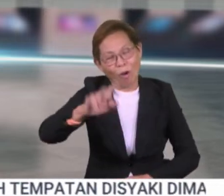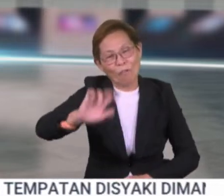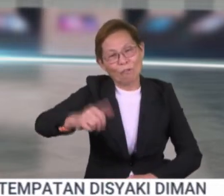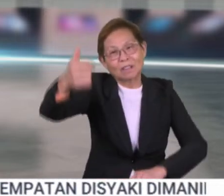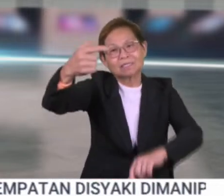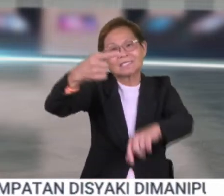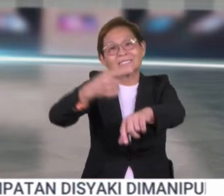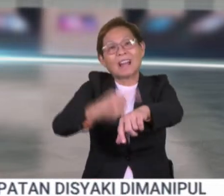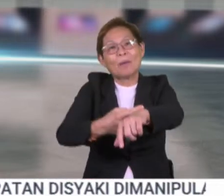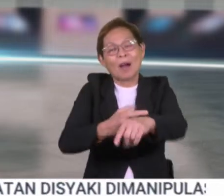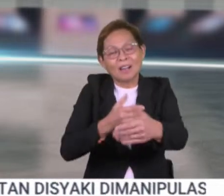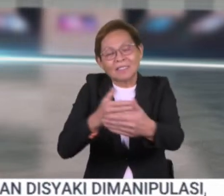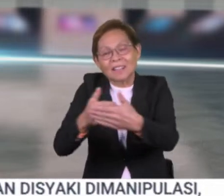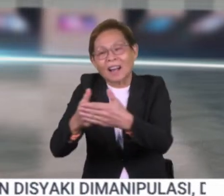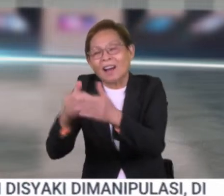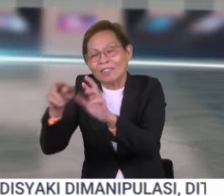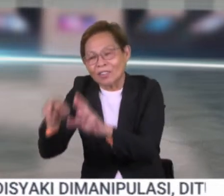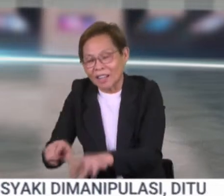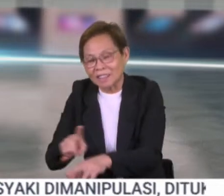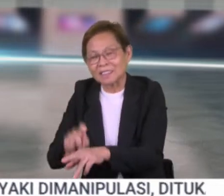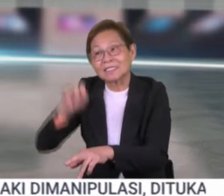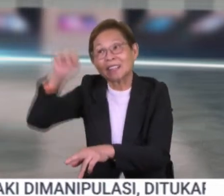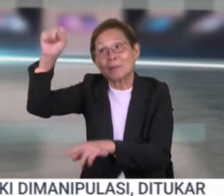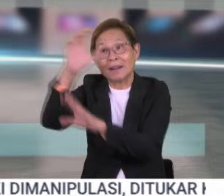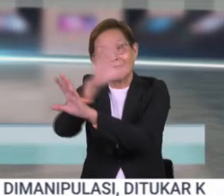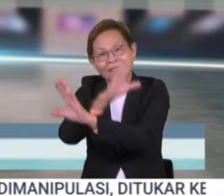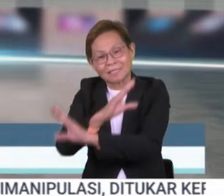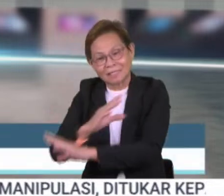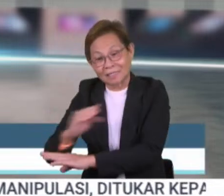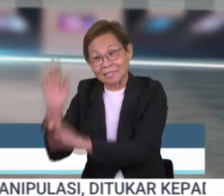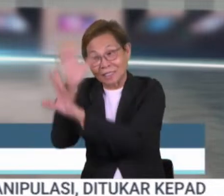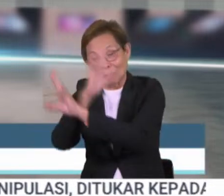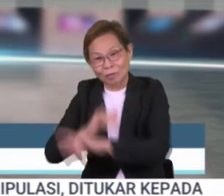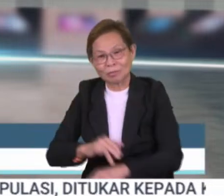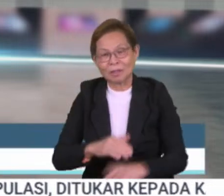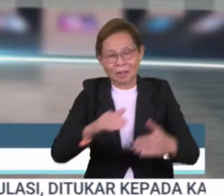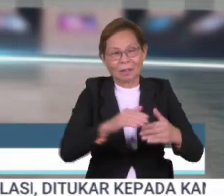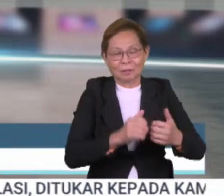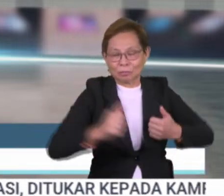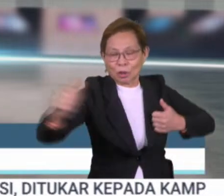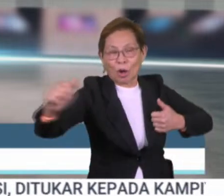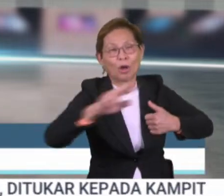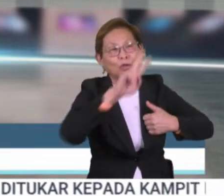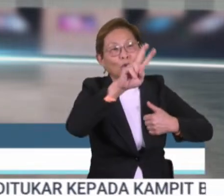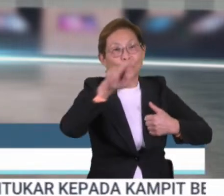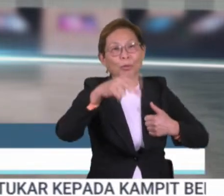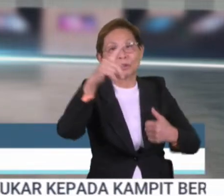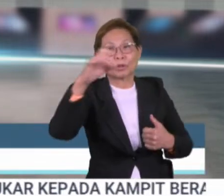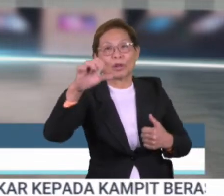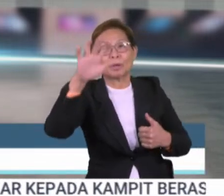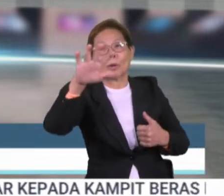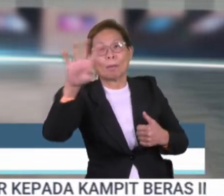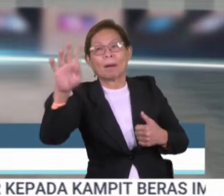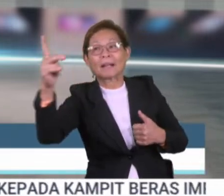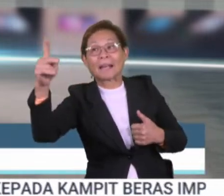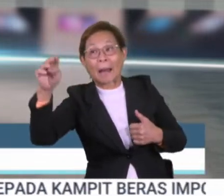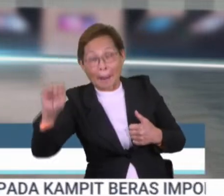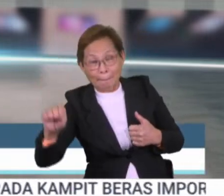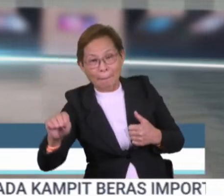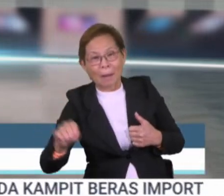Julung Kali mendekati rakyat di Sabah dan Sarawak. Melibatkan perjalanan lebih 2,154